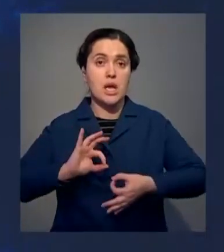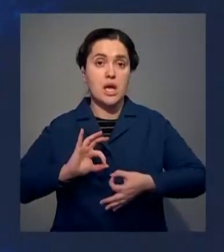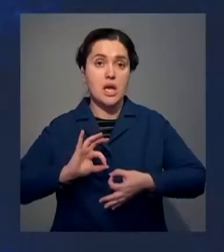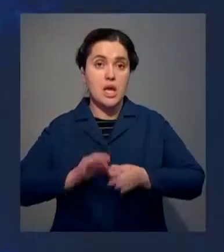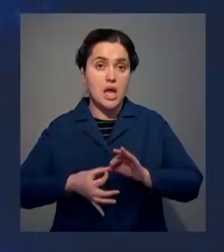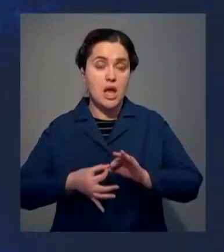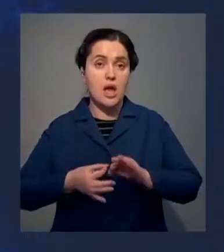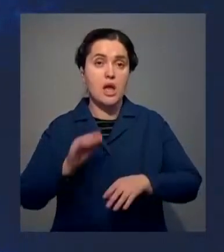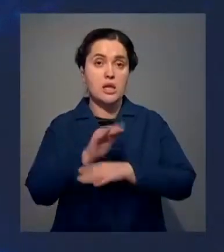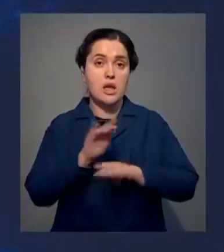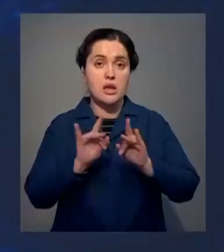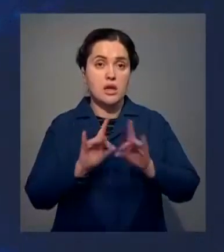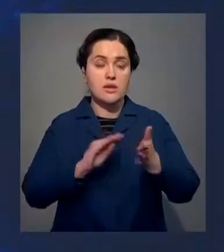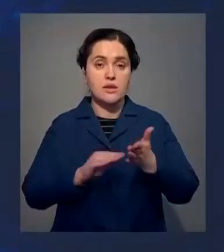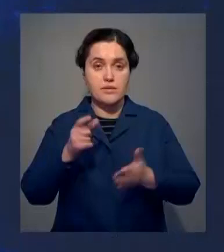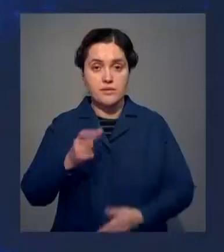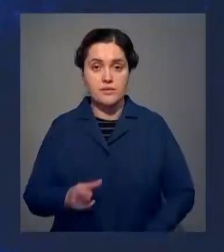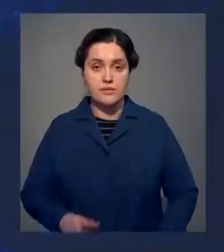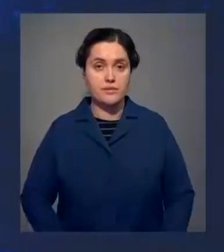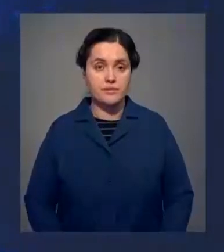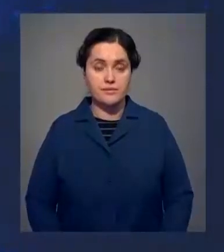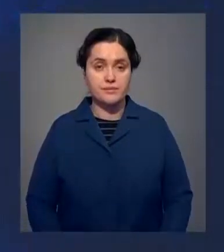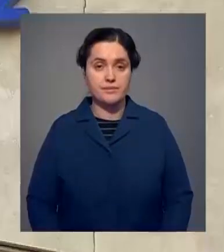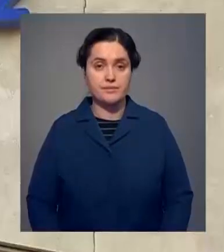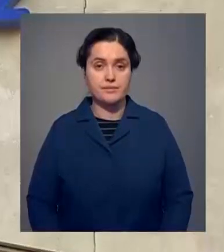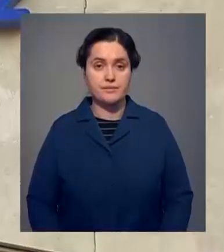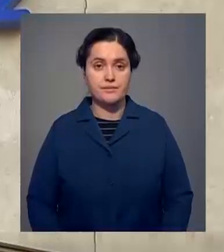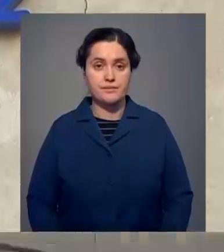лотерейных киосков расскажет мой коллега Владимир Вовкис.